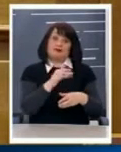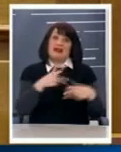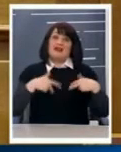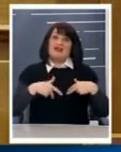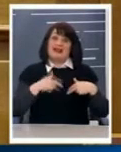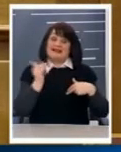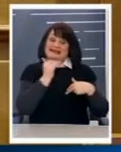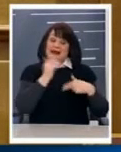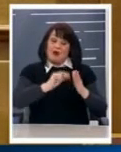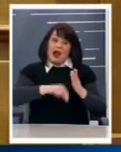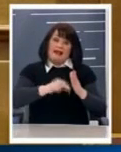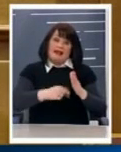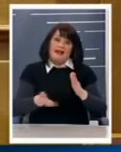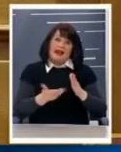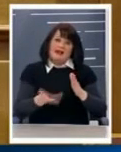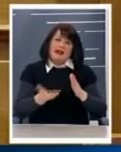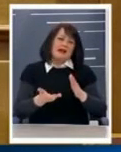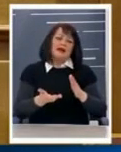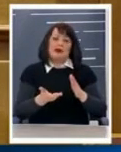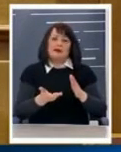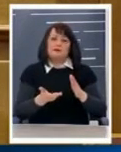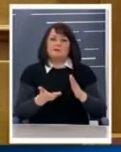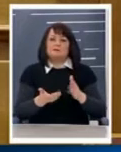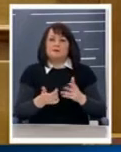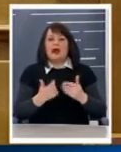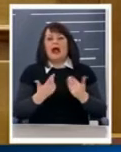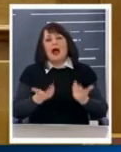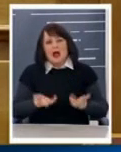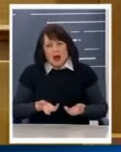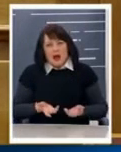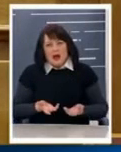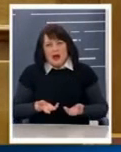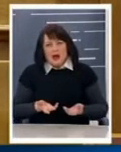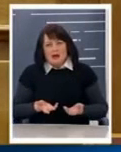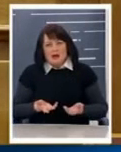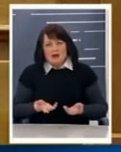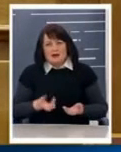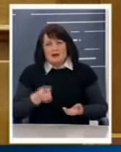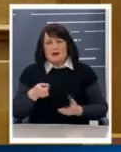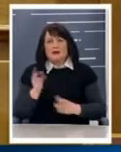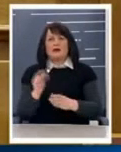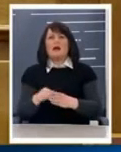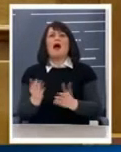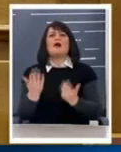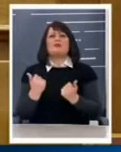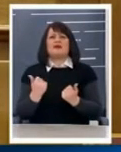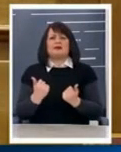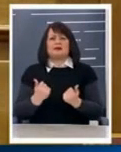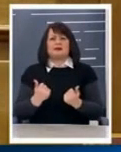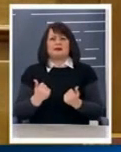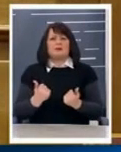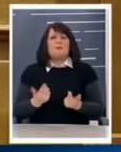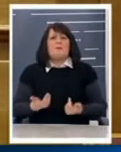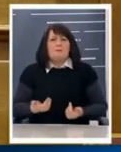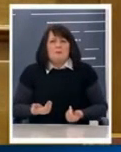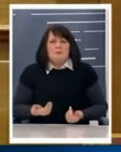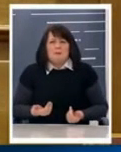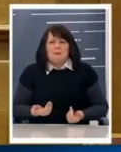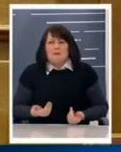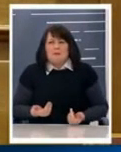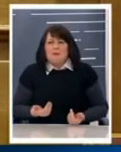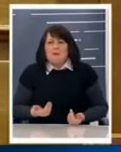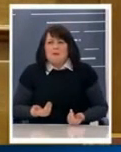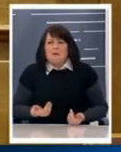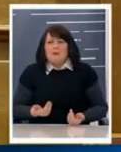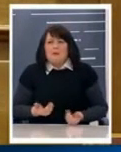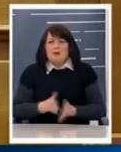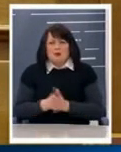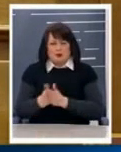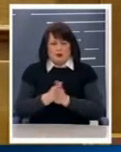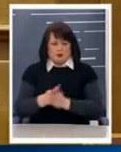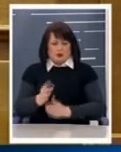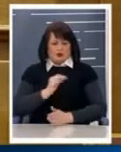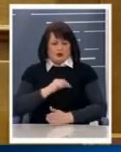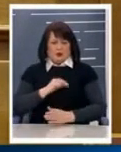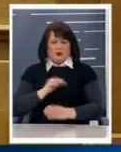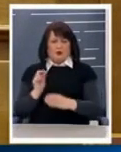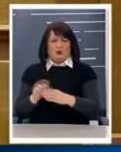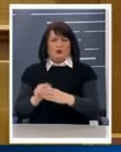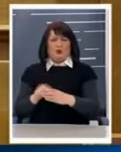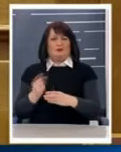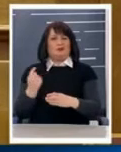υπογράψει γρήγορα, αλλά το ίδιο κόμμα να μην ψηφίζει και μόνο από ψηφοθυρία, γιατί αισθάνεται